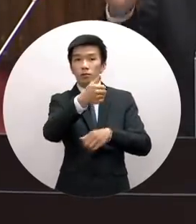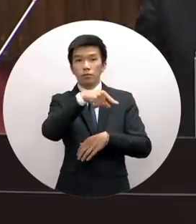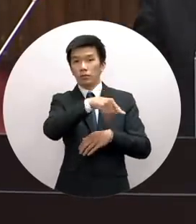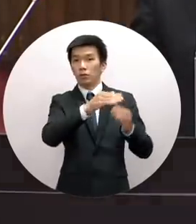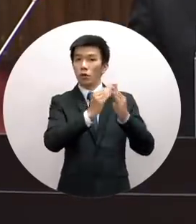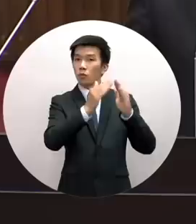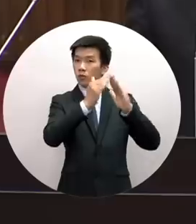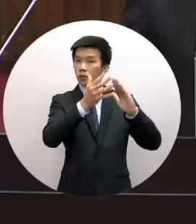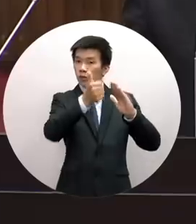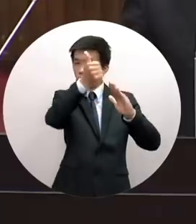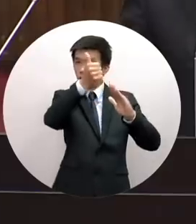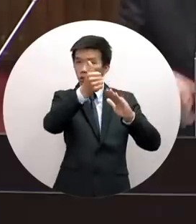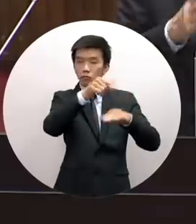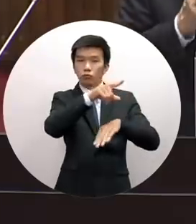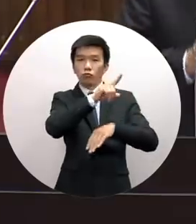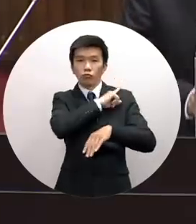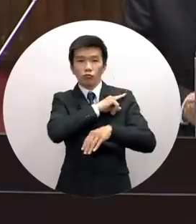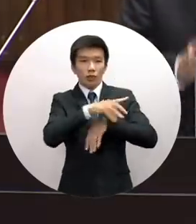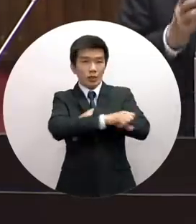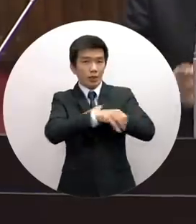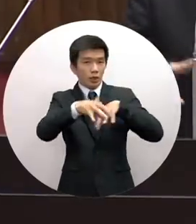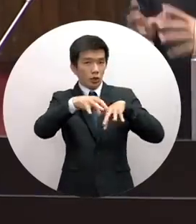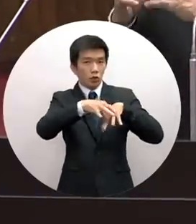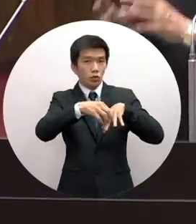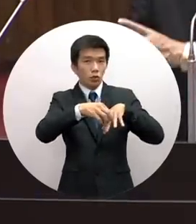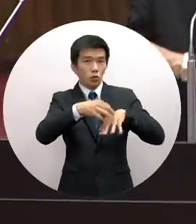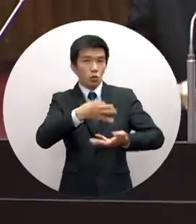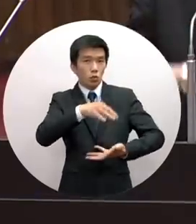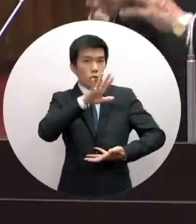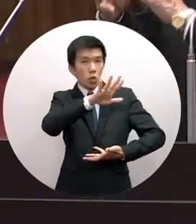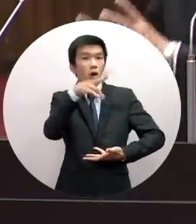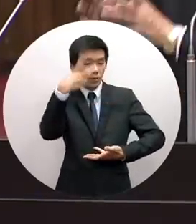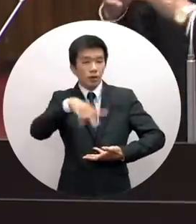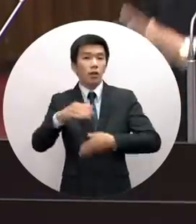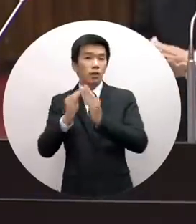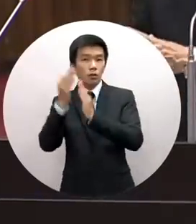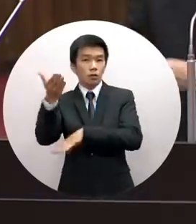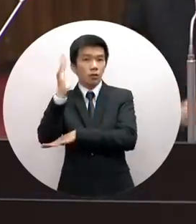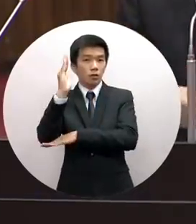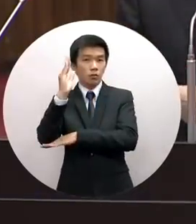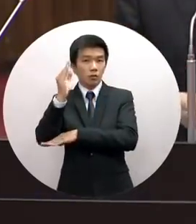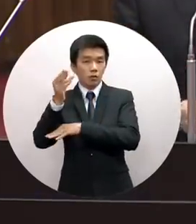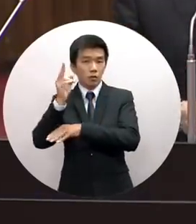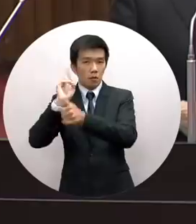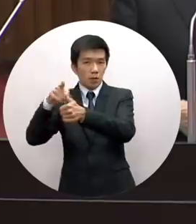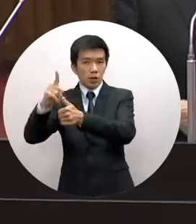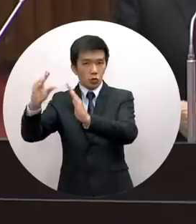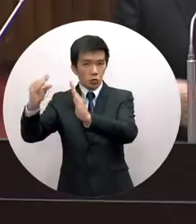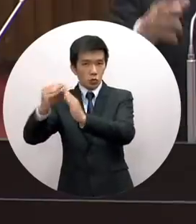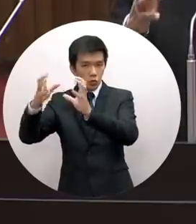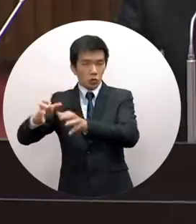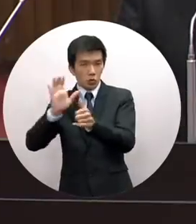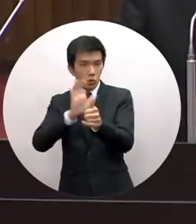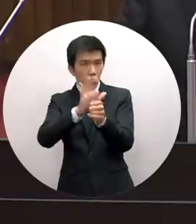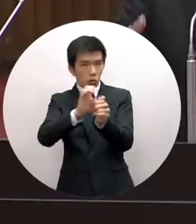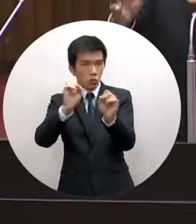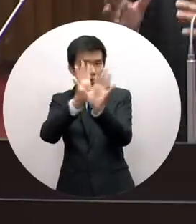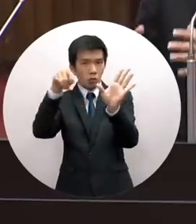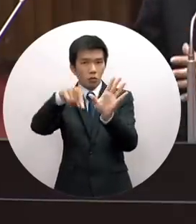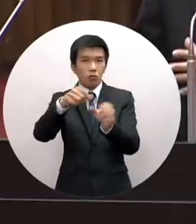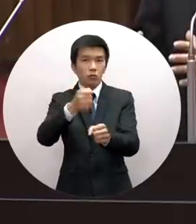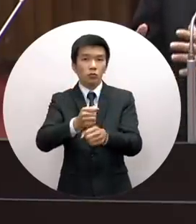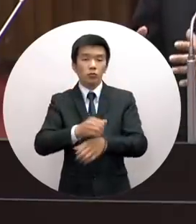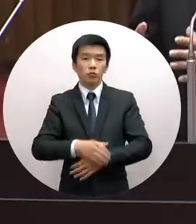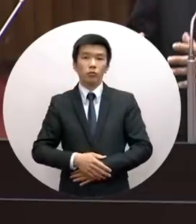长不但编有基金。而且特别桃园市政府成立一个局专门推动社会住宅，然后